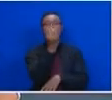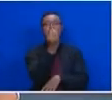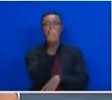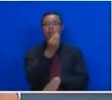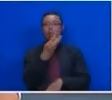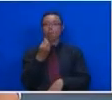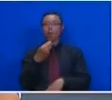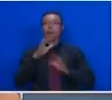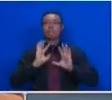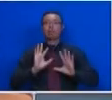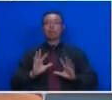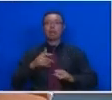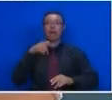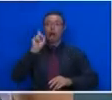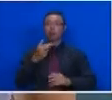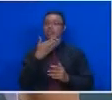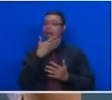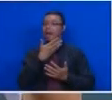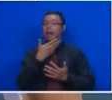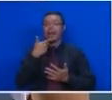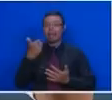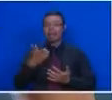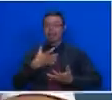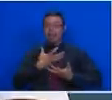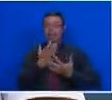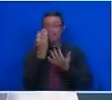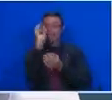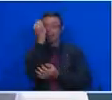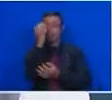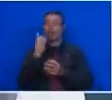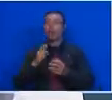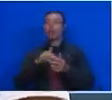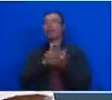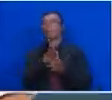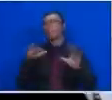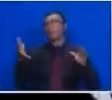kebanyakan yang merasakan indahnya Jakarta lewat tanah yang sudah direklamasi hari ini.